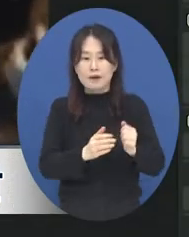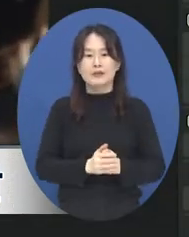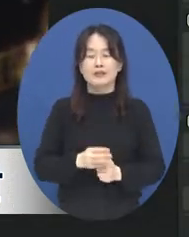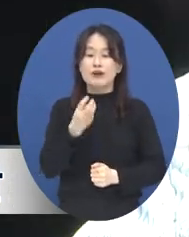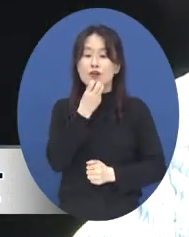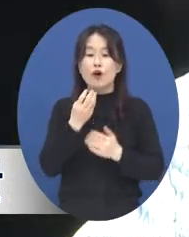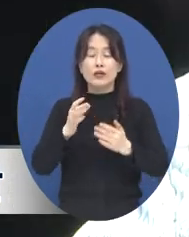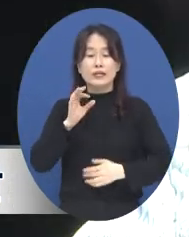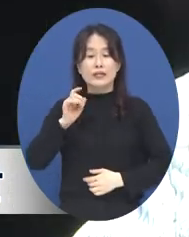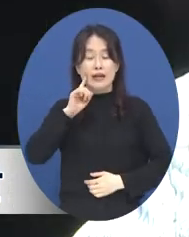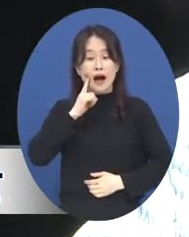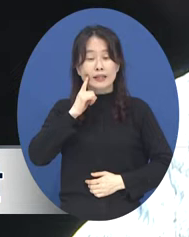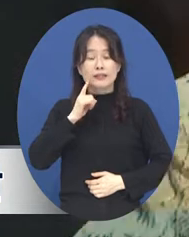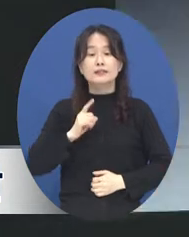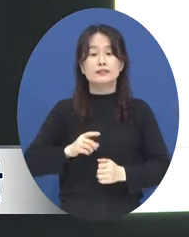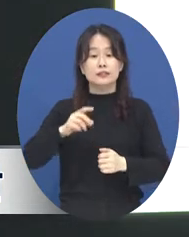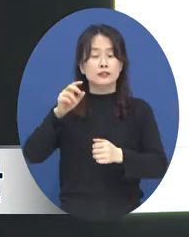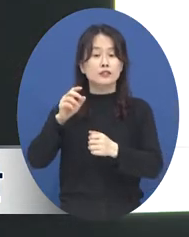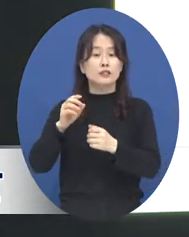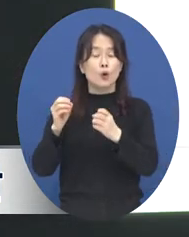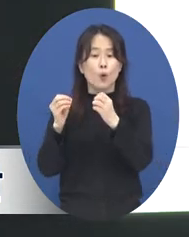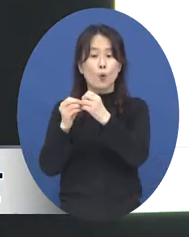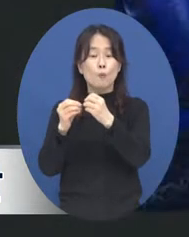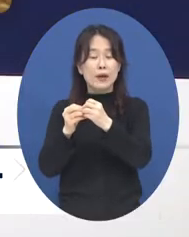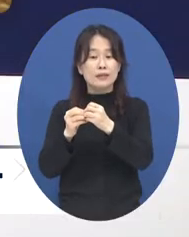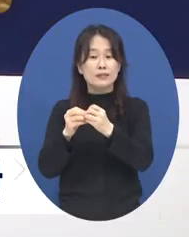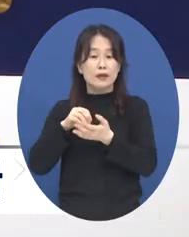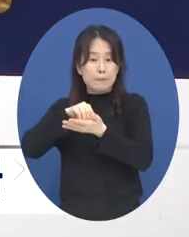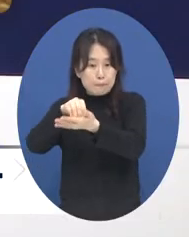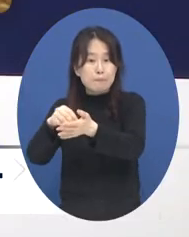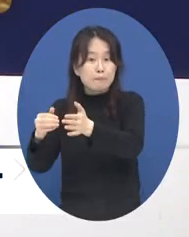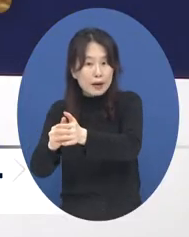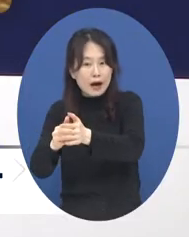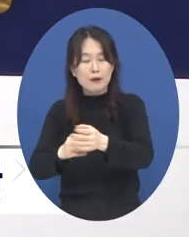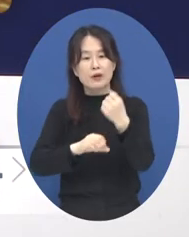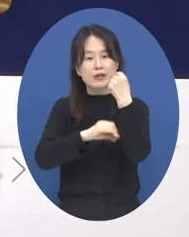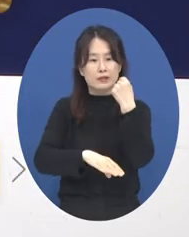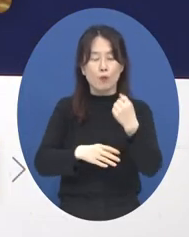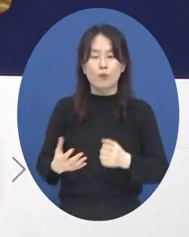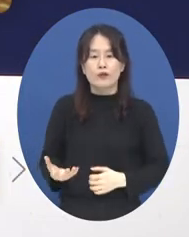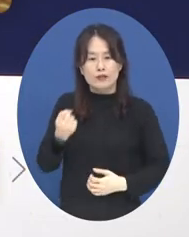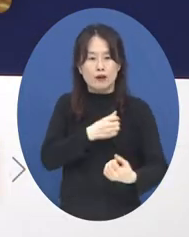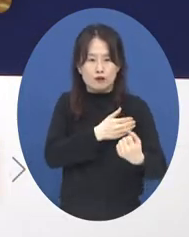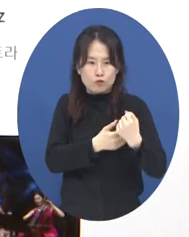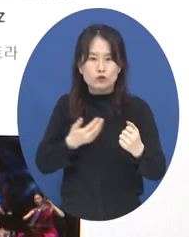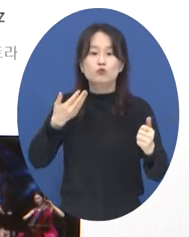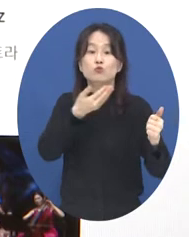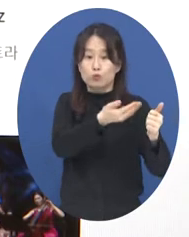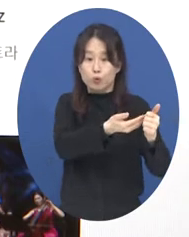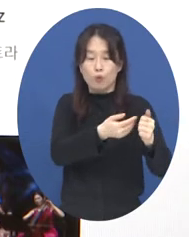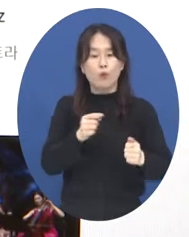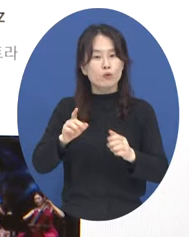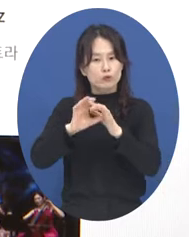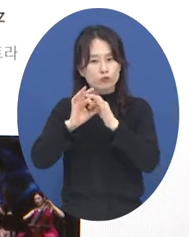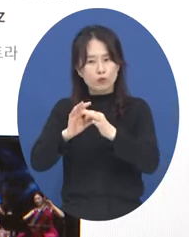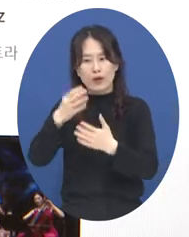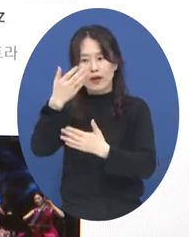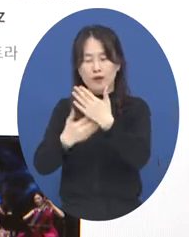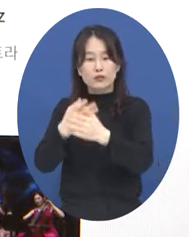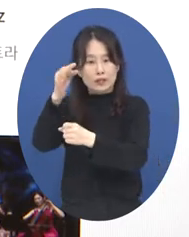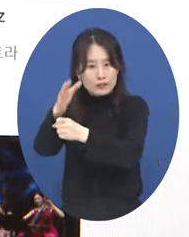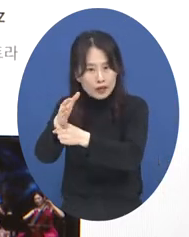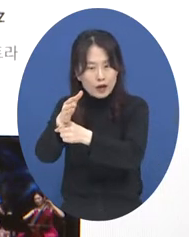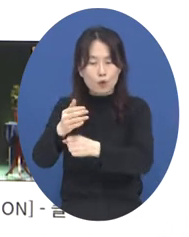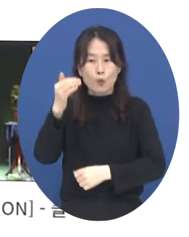오네 등도 카도 원본 이라는 것을 증명할 수 있는 left 형태의 영상 수율 권을 줍니다 이를 통해 공연 영상 구매와 시청에